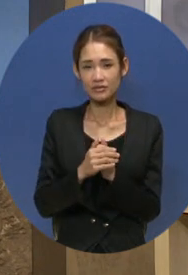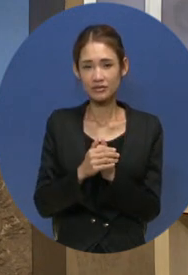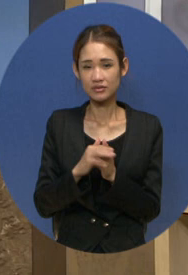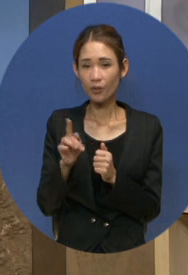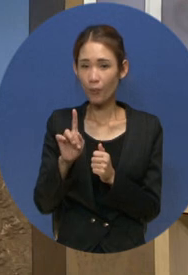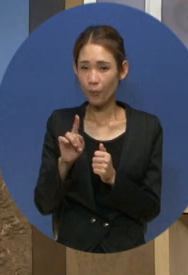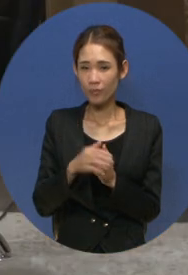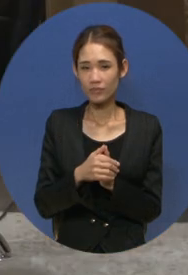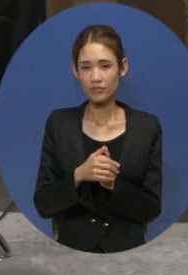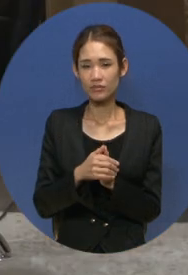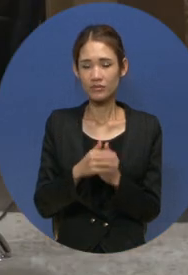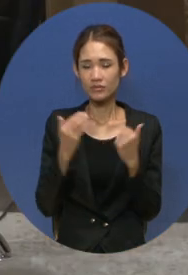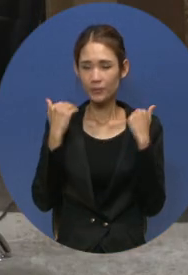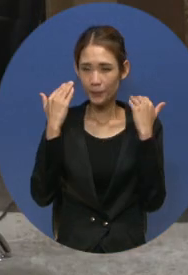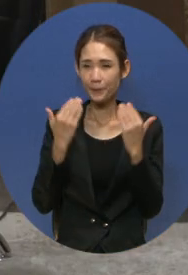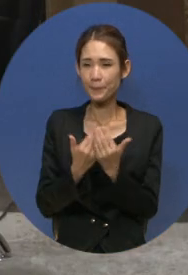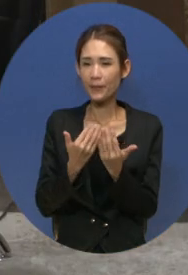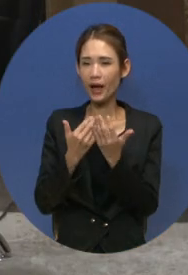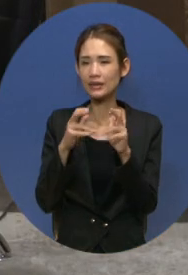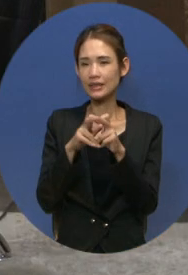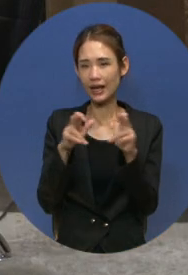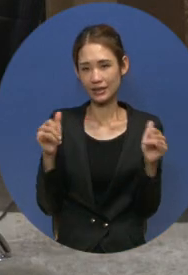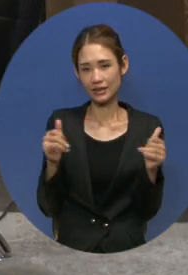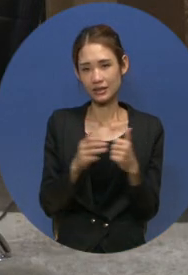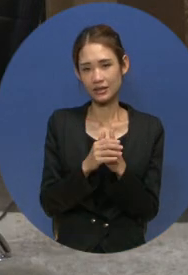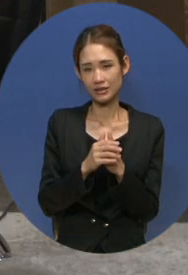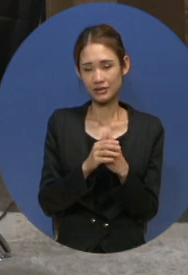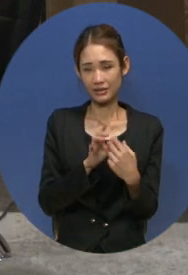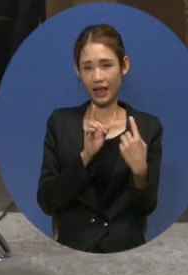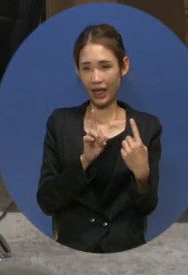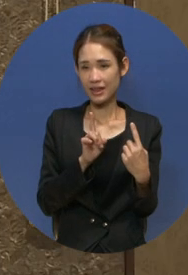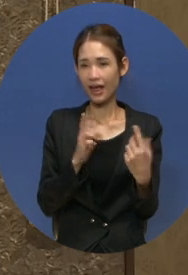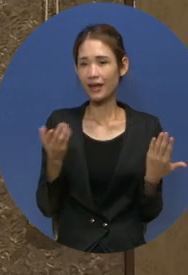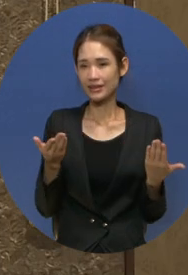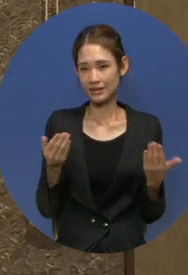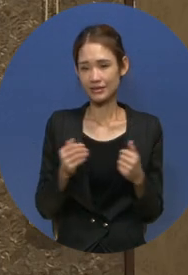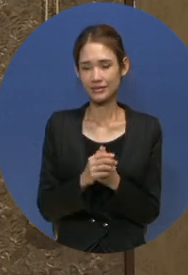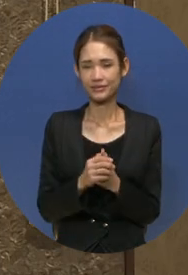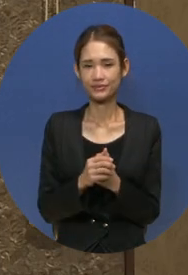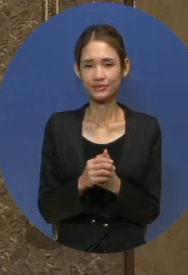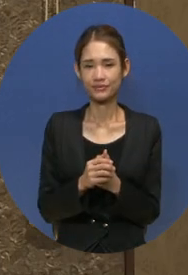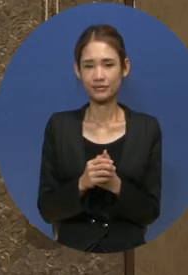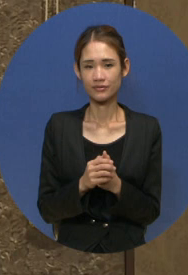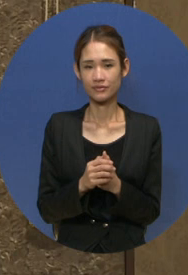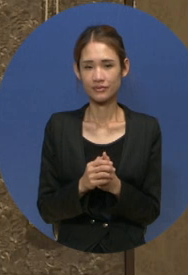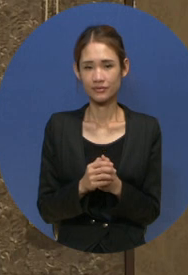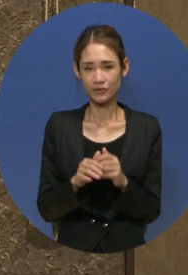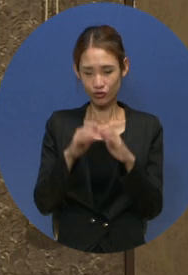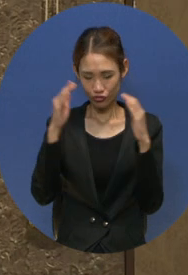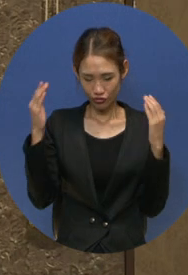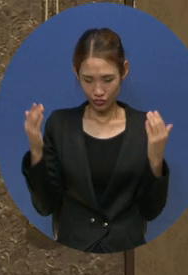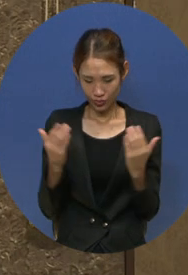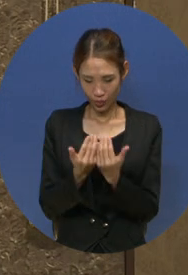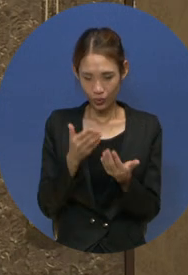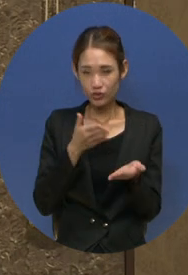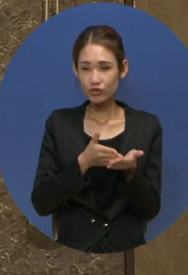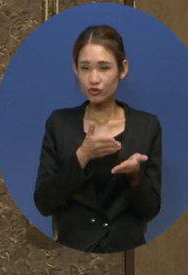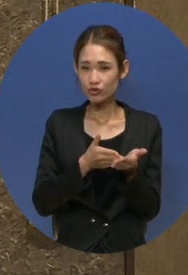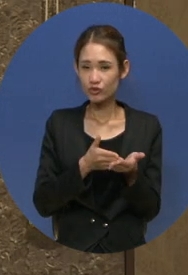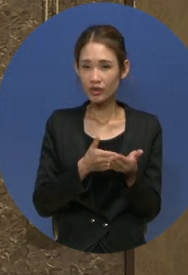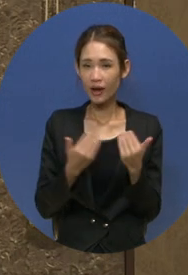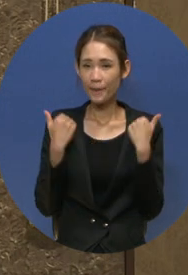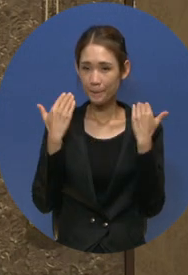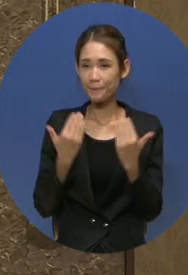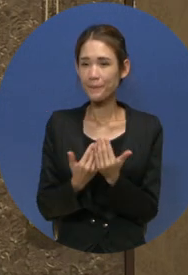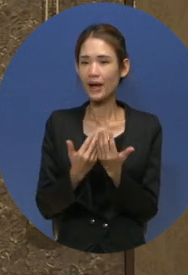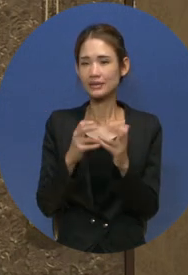어떤 건가요? 이것도 발달 장애인들을 대상으로 하는 일이에요. 네. 예. 이 우리 모두 뉴스는 이 발달